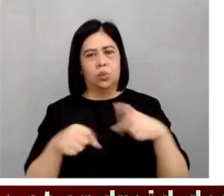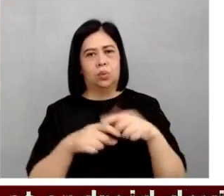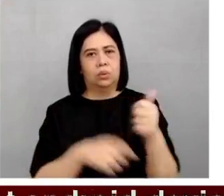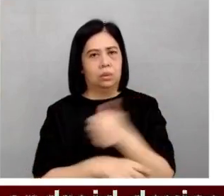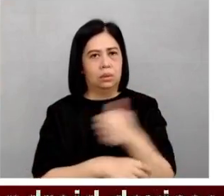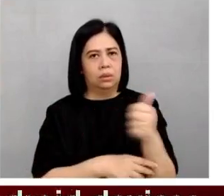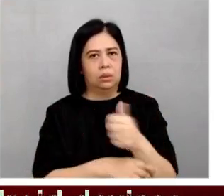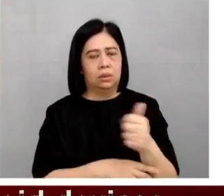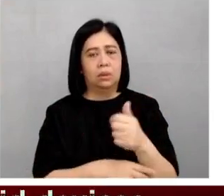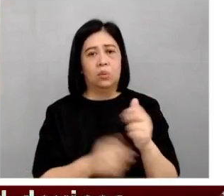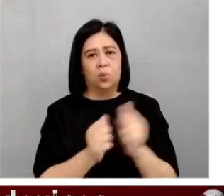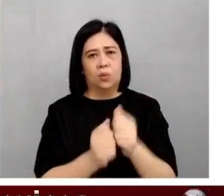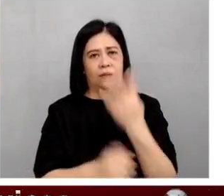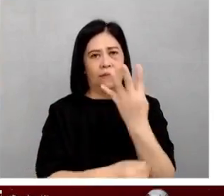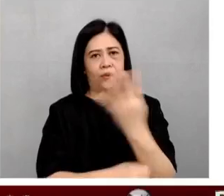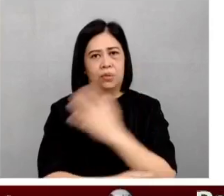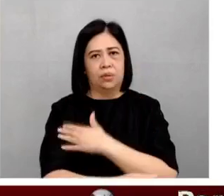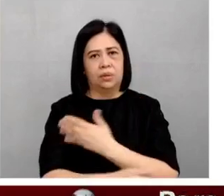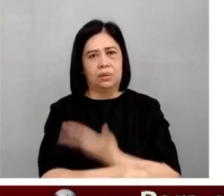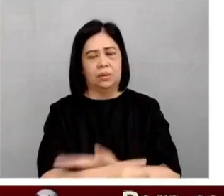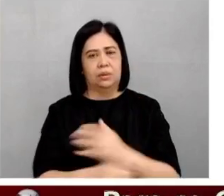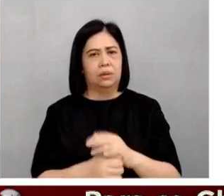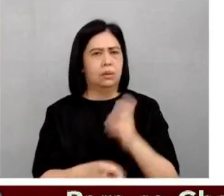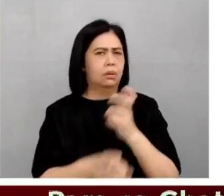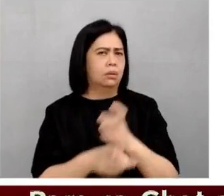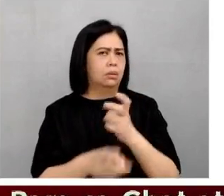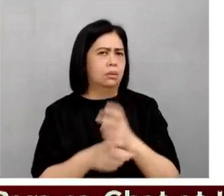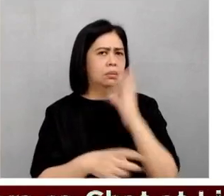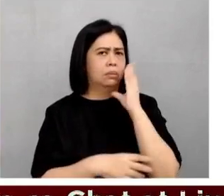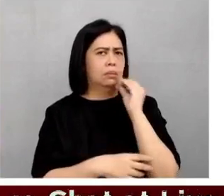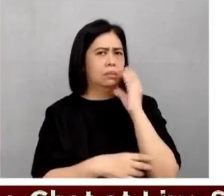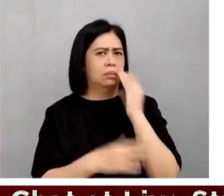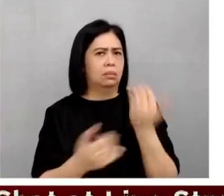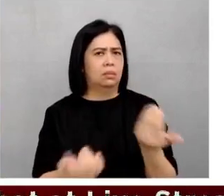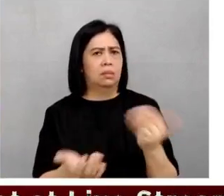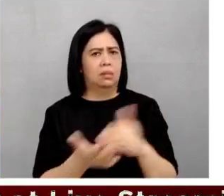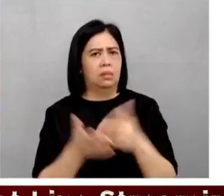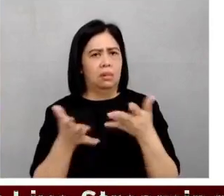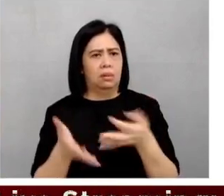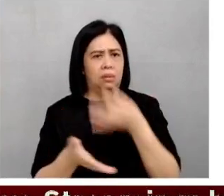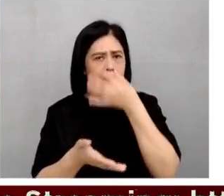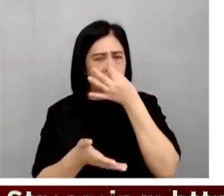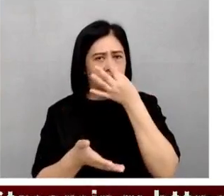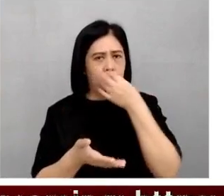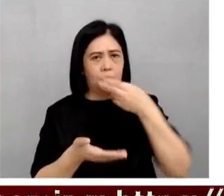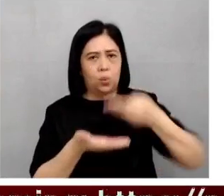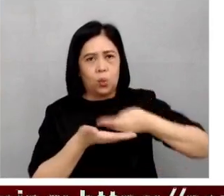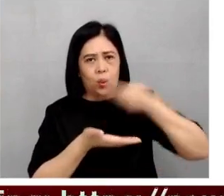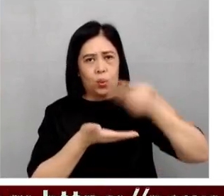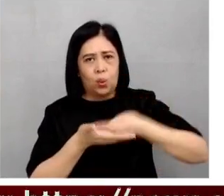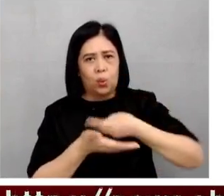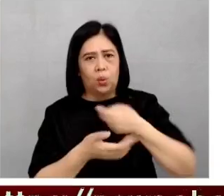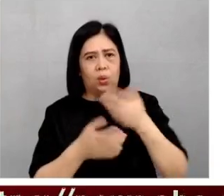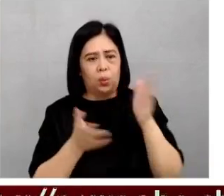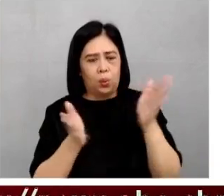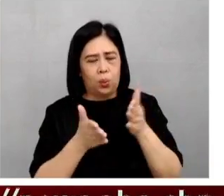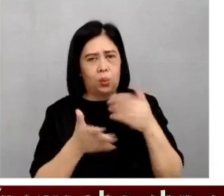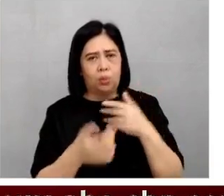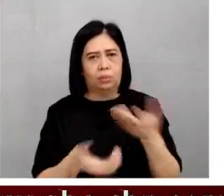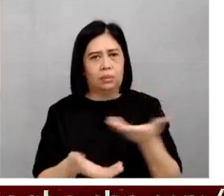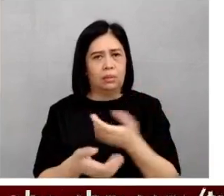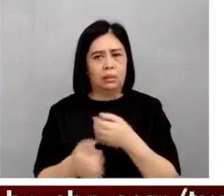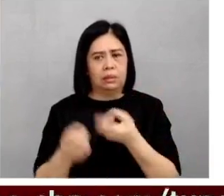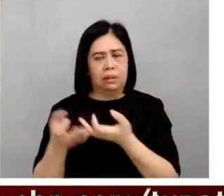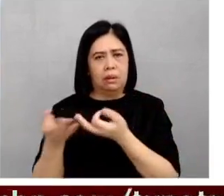apat na anak. Sa sobra pong hirap ng aming dinanas, eto na lang po ang aming ulam, sabaw. Dahil po sa kalilitan ng aking anak, hirap po ng